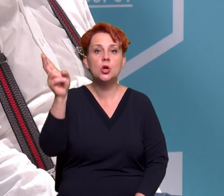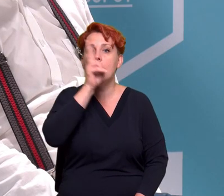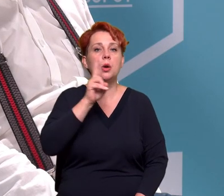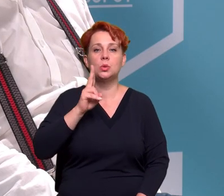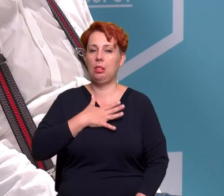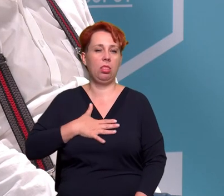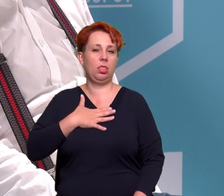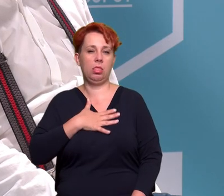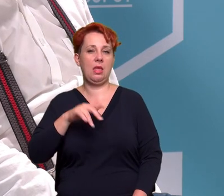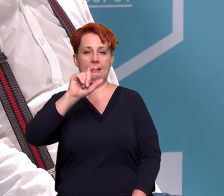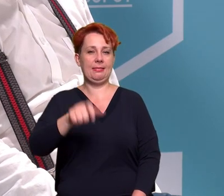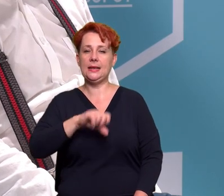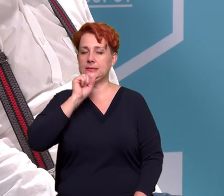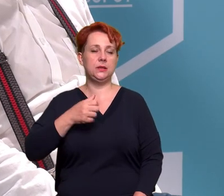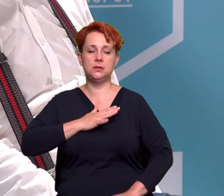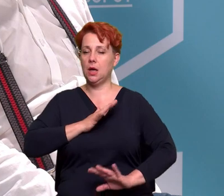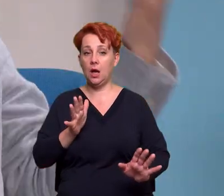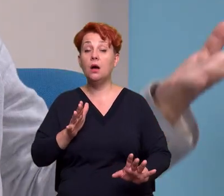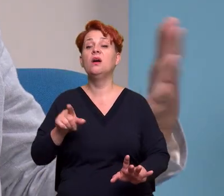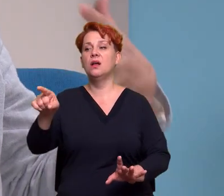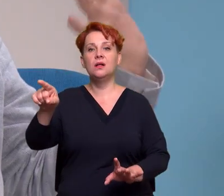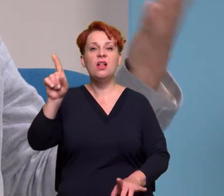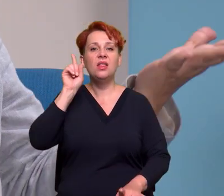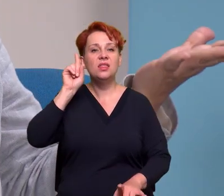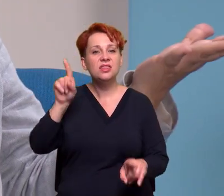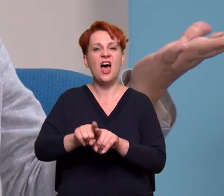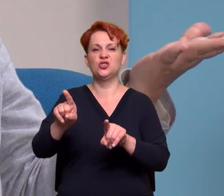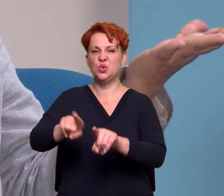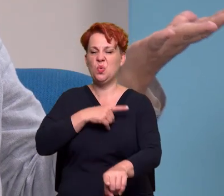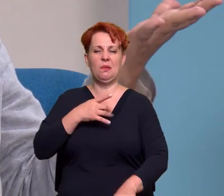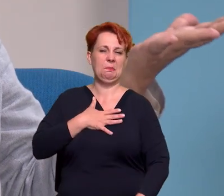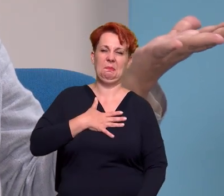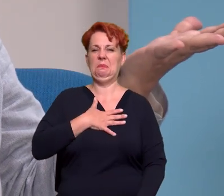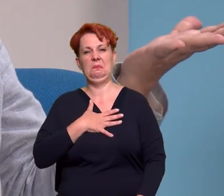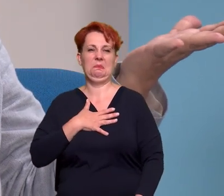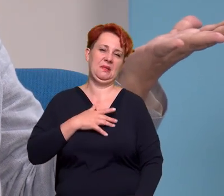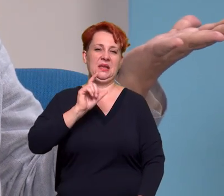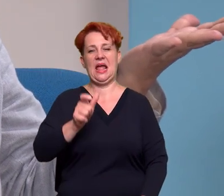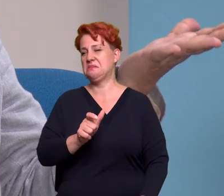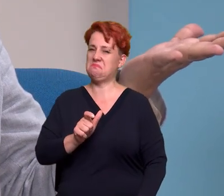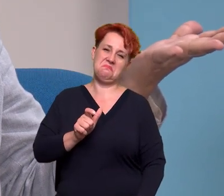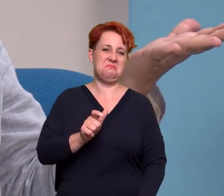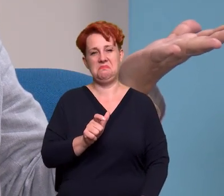polubili Gdańska, właściwie nigdy, prawda? On też długo z tym Gdańskiem